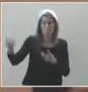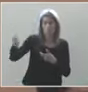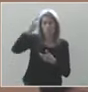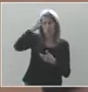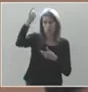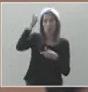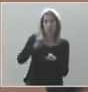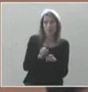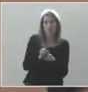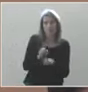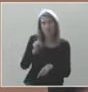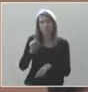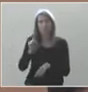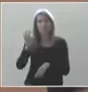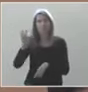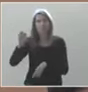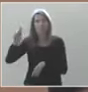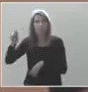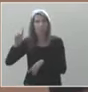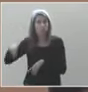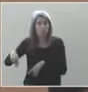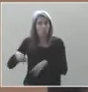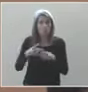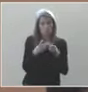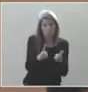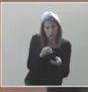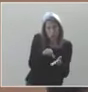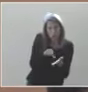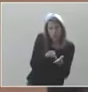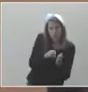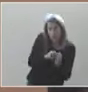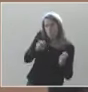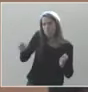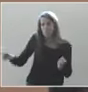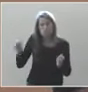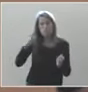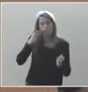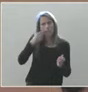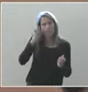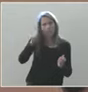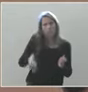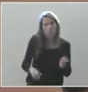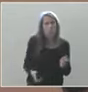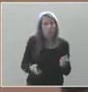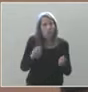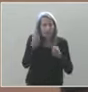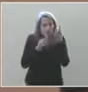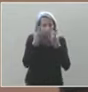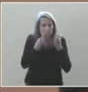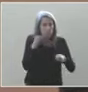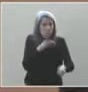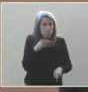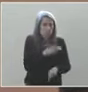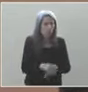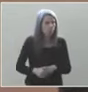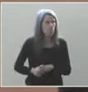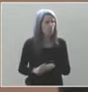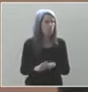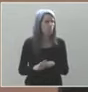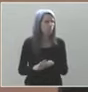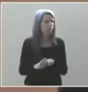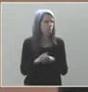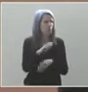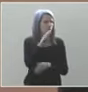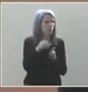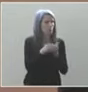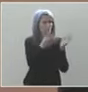RER en étoile depuis la ville-centre doit être étudiée en urgence. En 1920-1930, le réseau ferré français d'intérêt